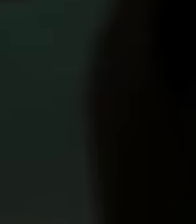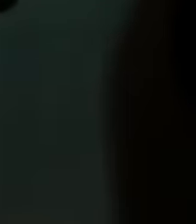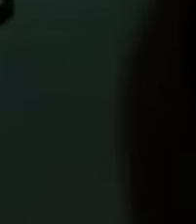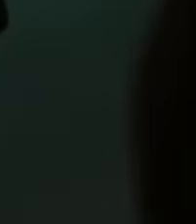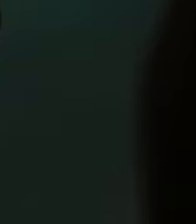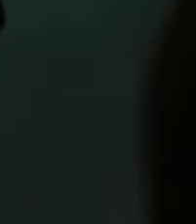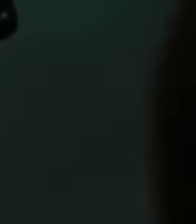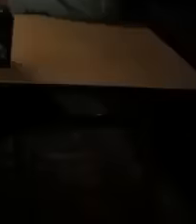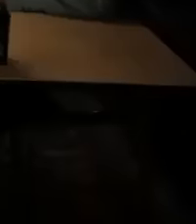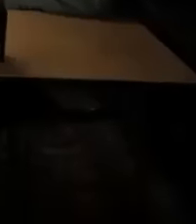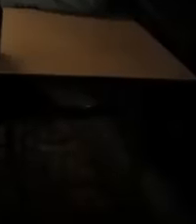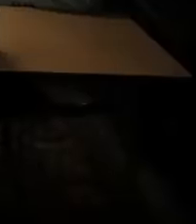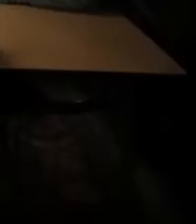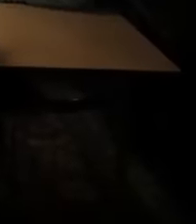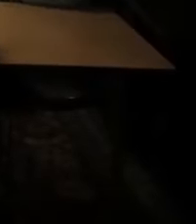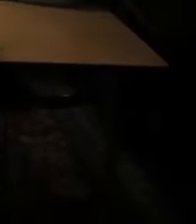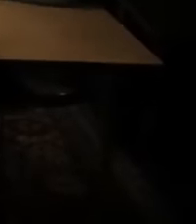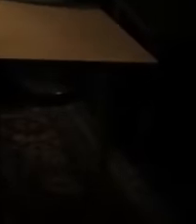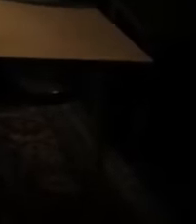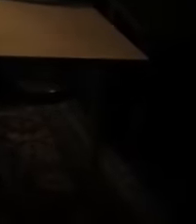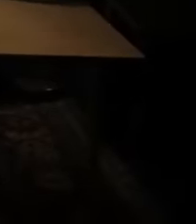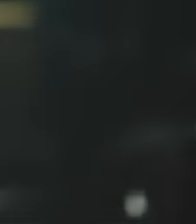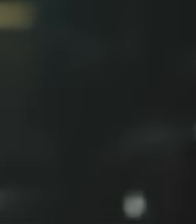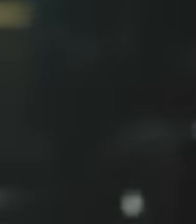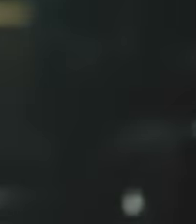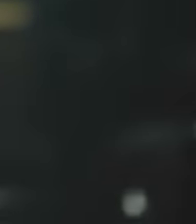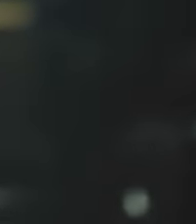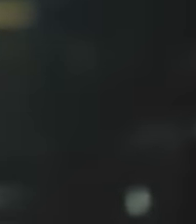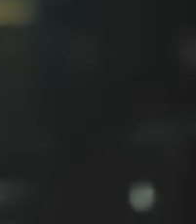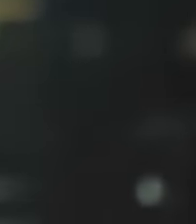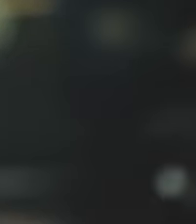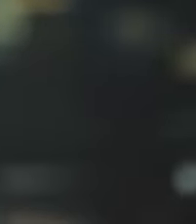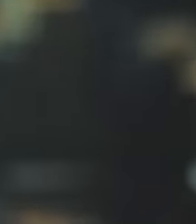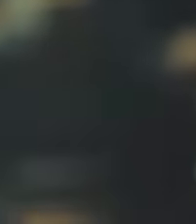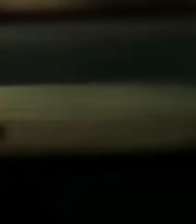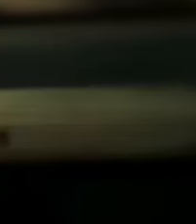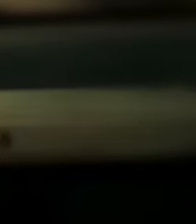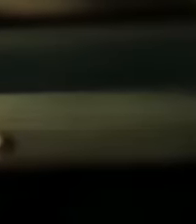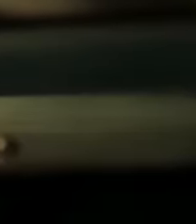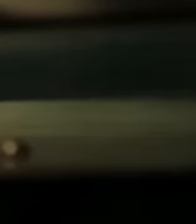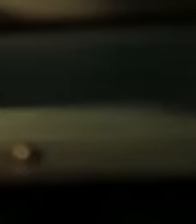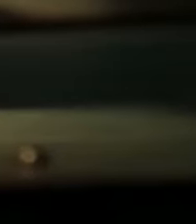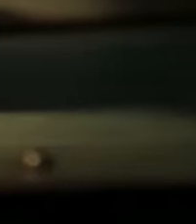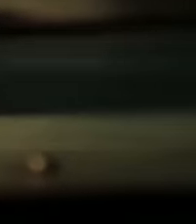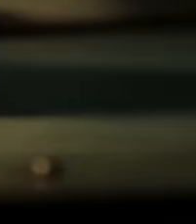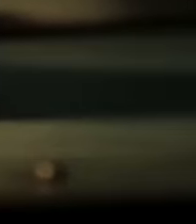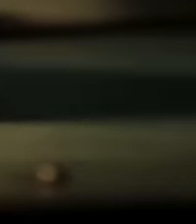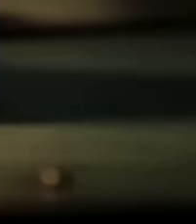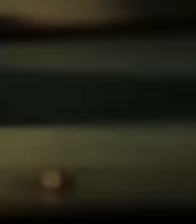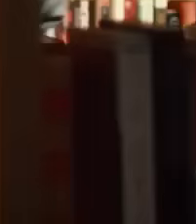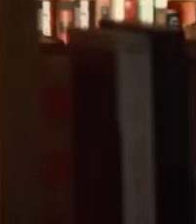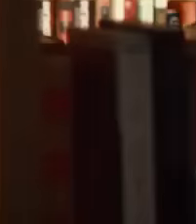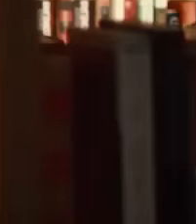그건 기본 아닌가 관절이 기억할 만하네 값이란 이런 것 관절엔